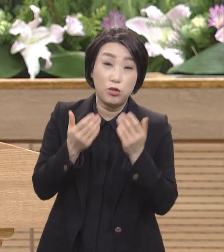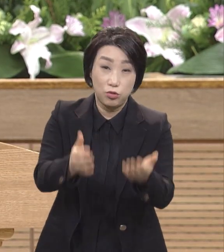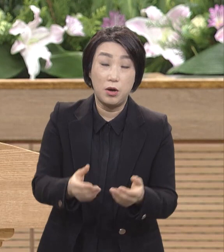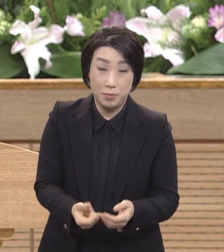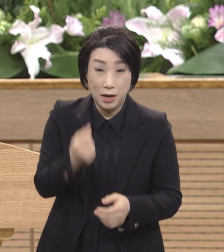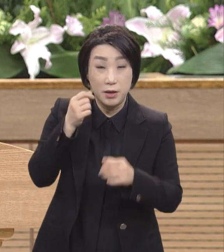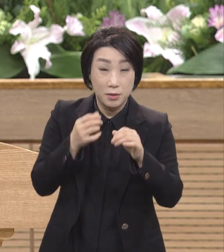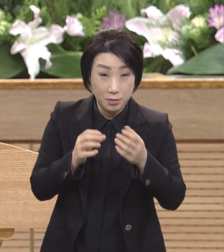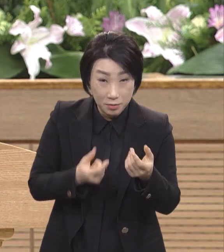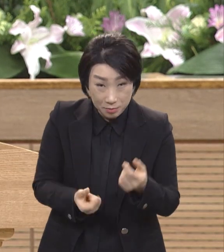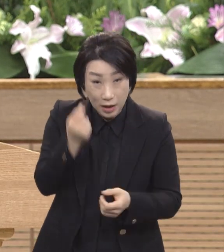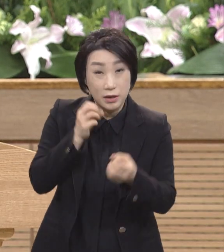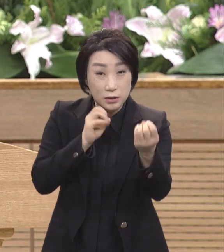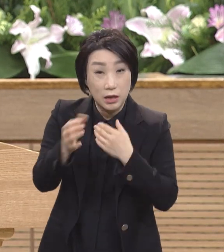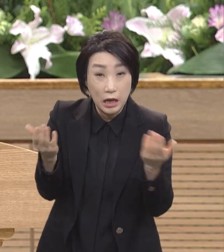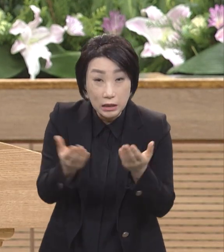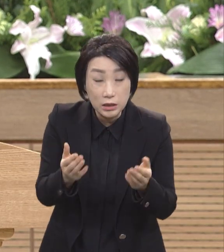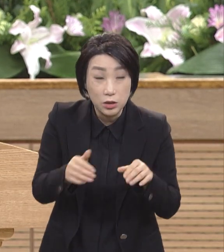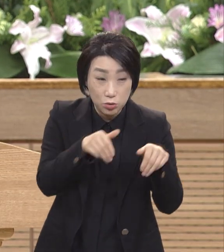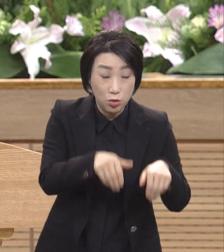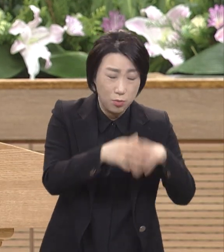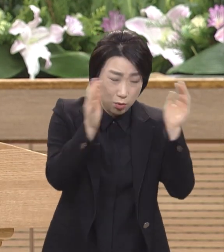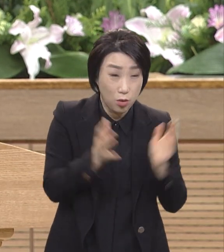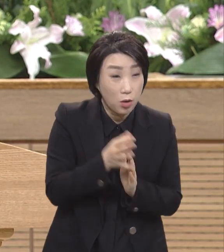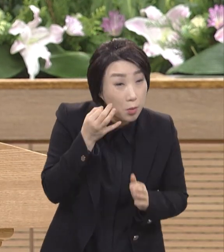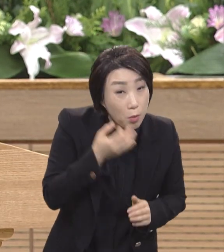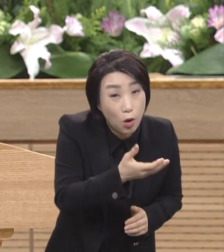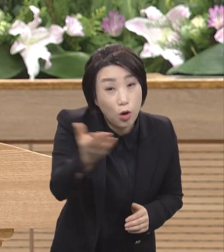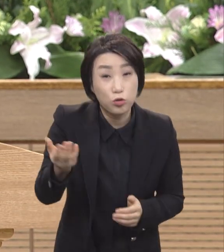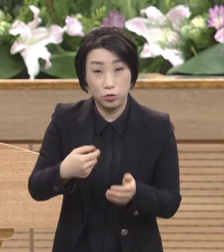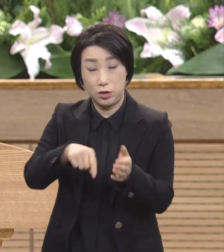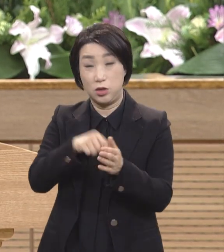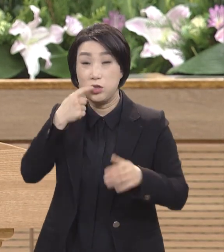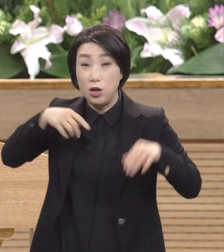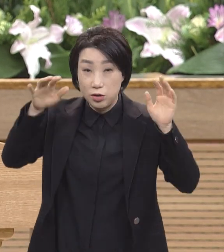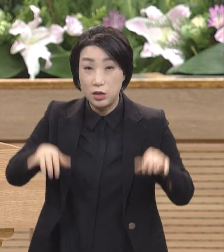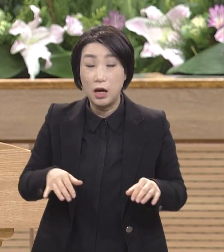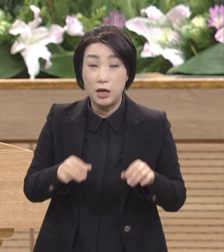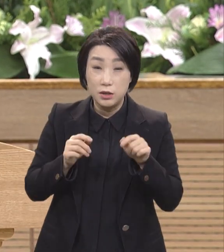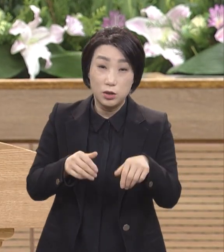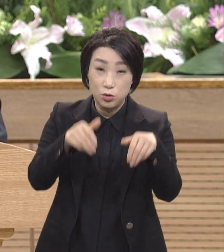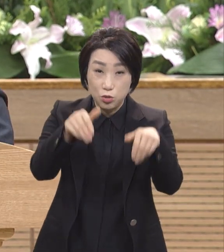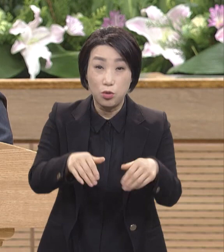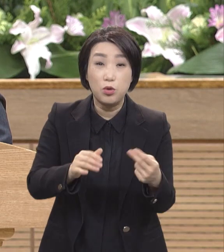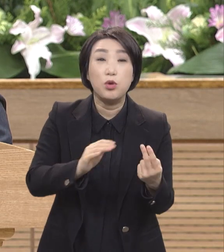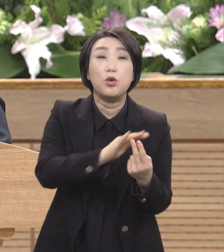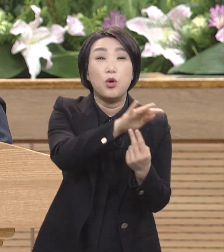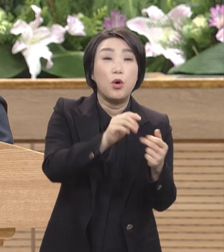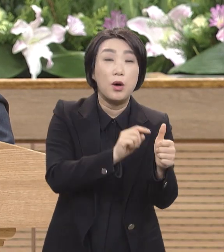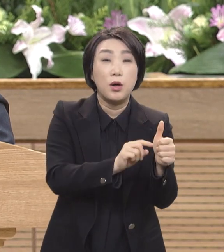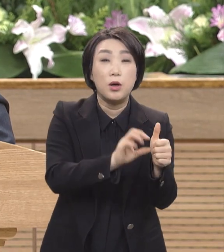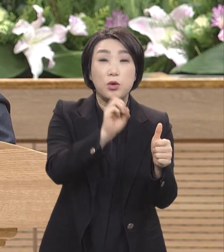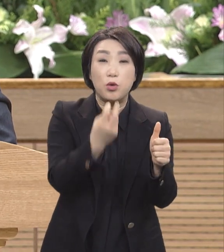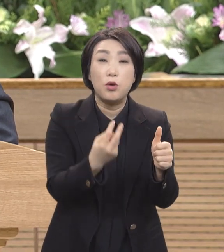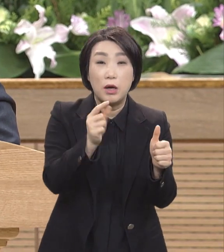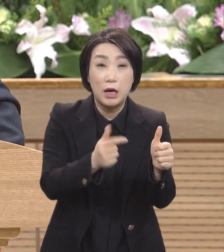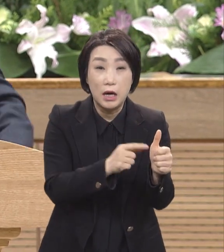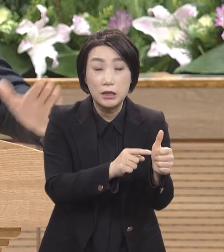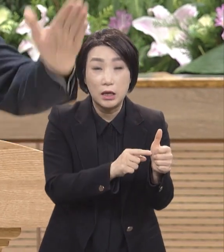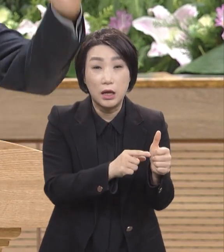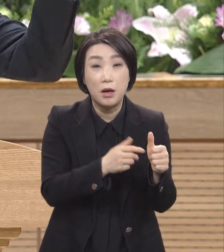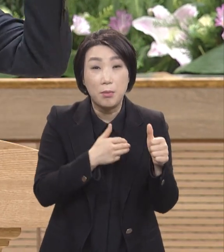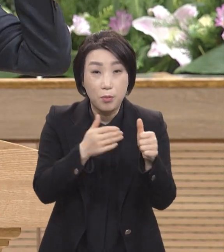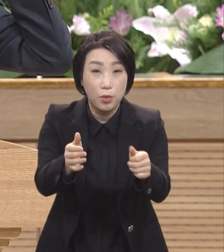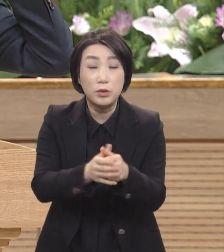반드시 속히 될 일을 그 종들에게 보이시려고 그 천사를 구종 요한에게 보내 지시한 것이라.